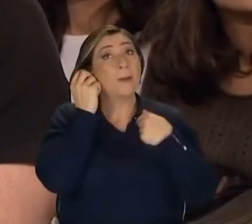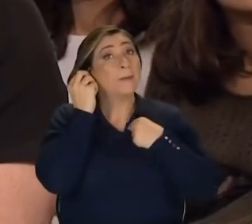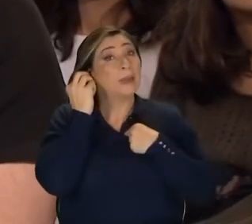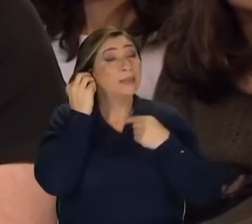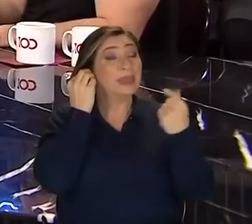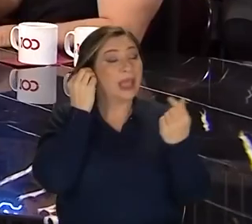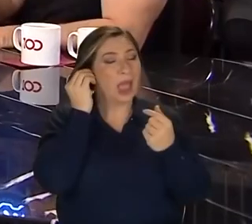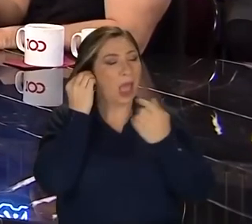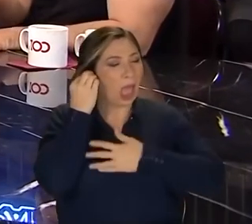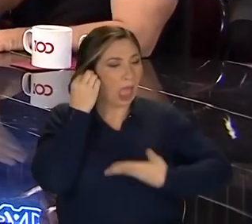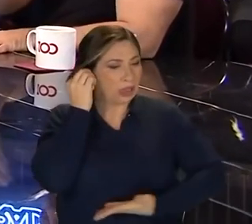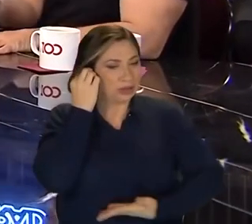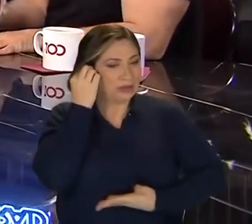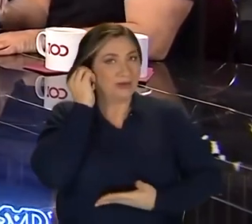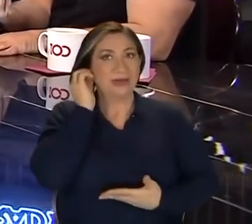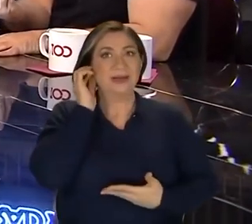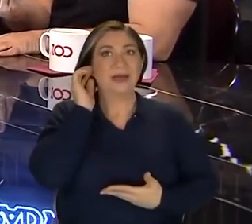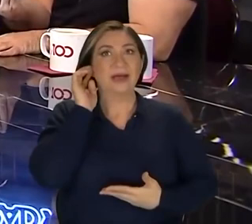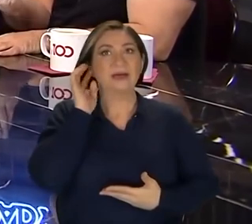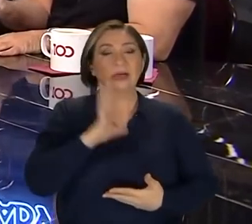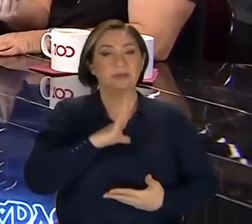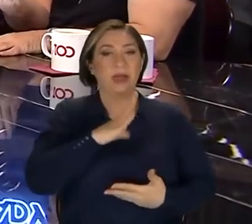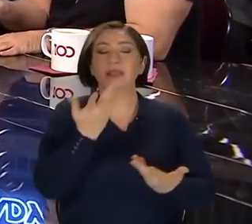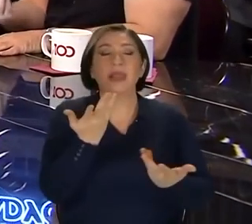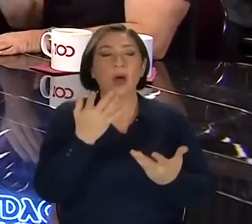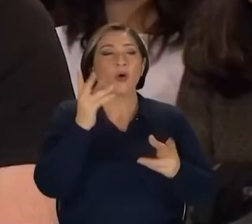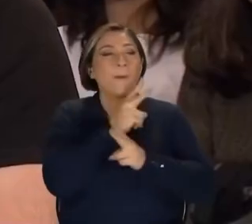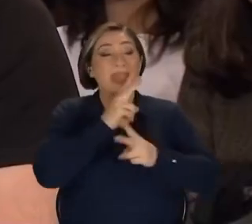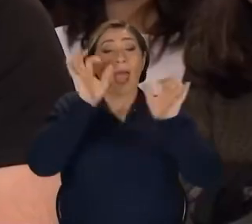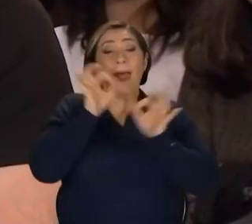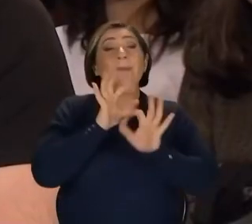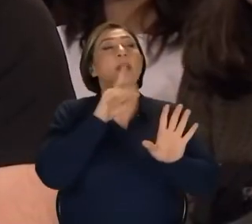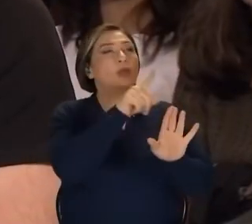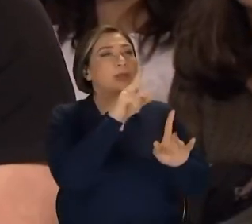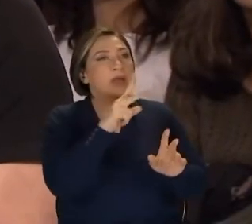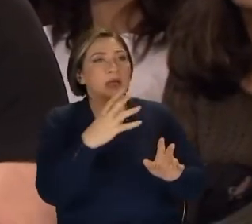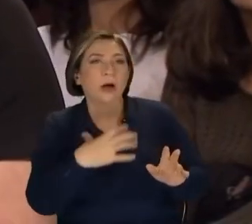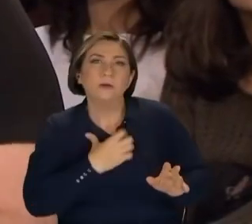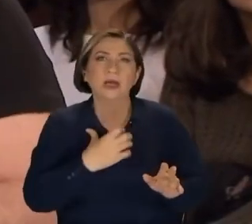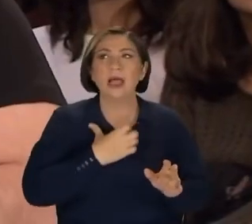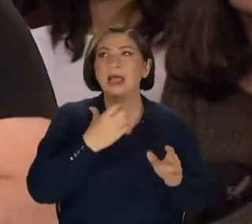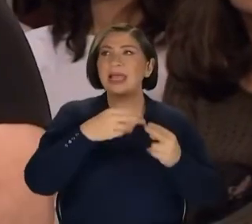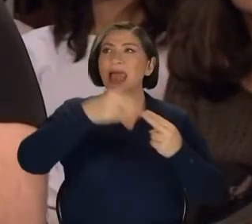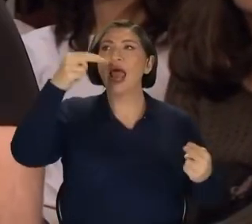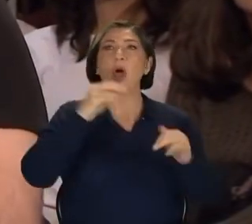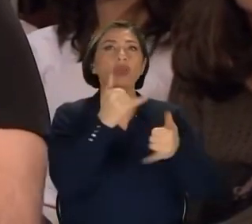benim de öyle bir açlığım var. Yani yalnızca komedik karakter değil de birazcık da böyle öyküler yapmak